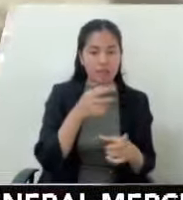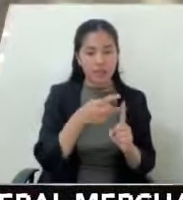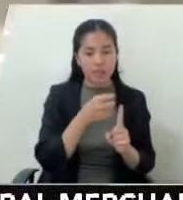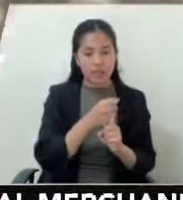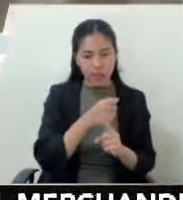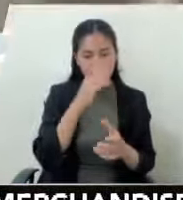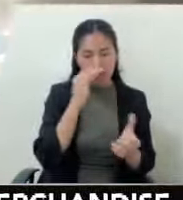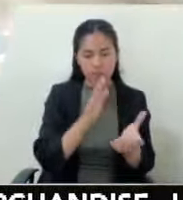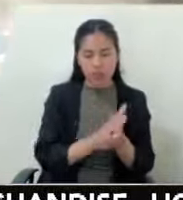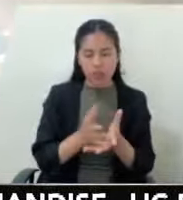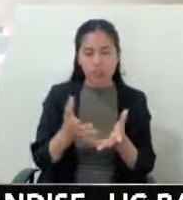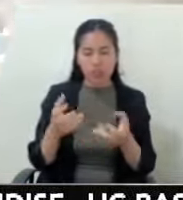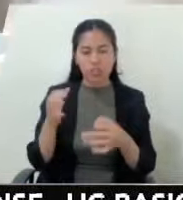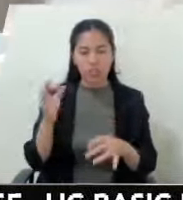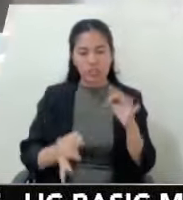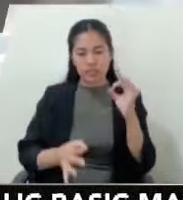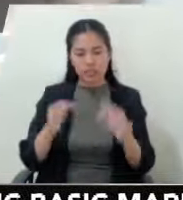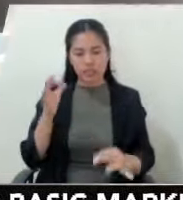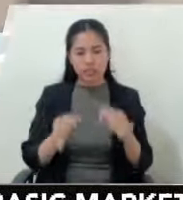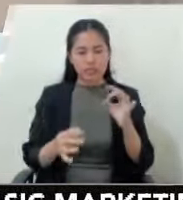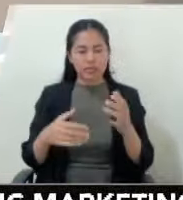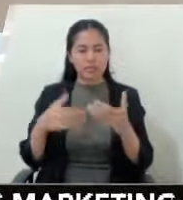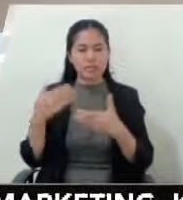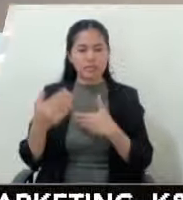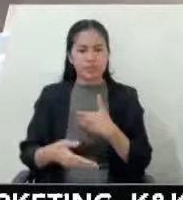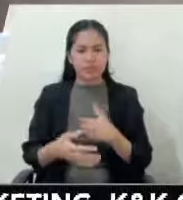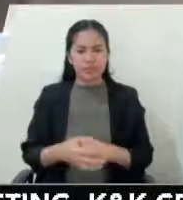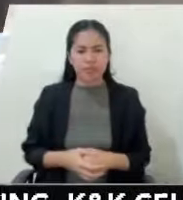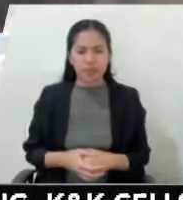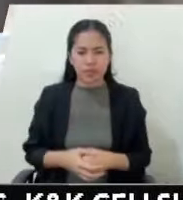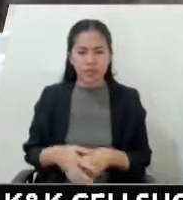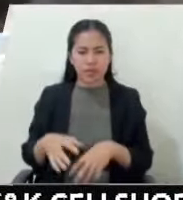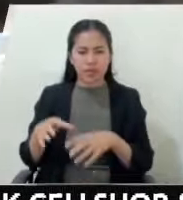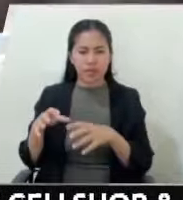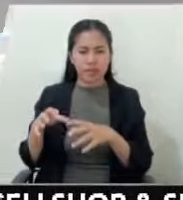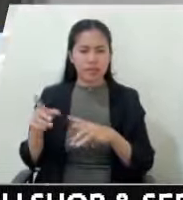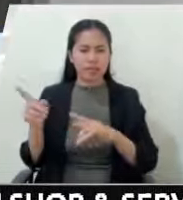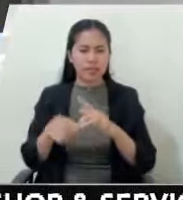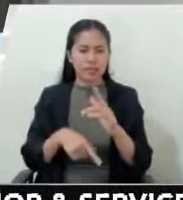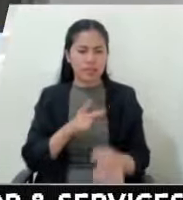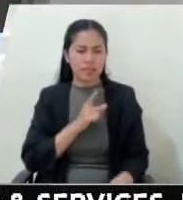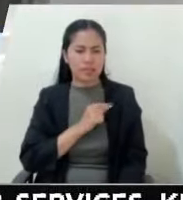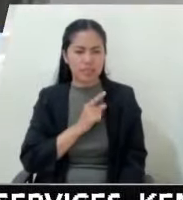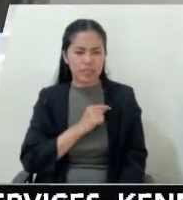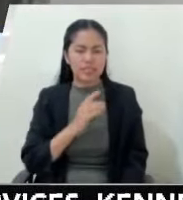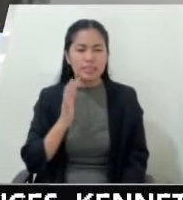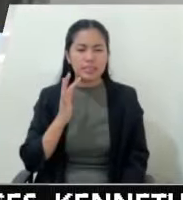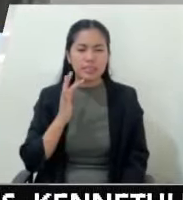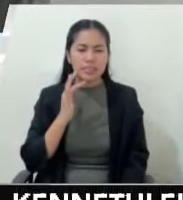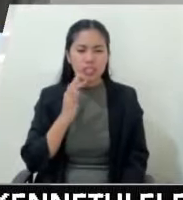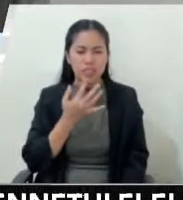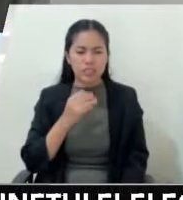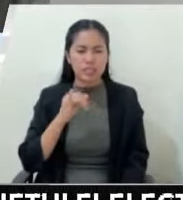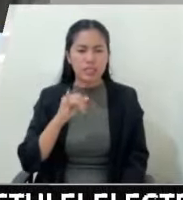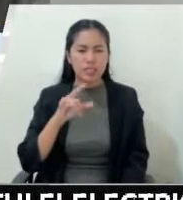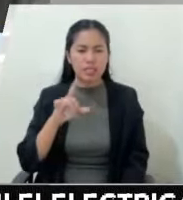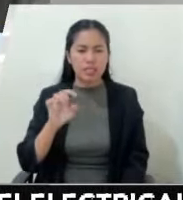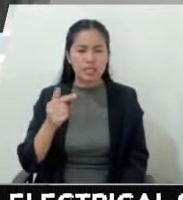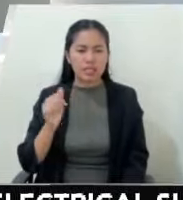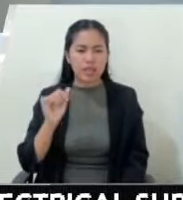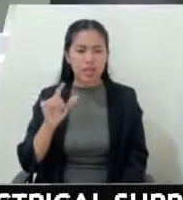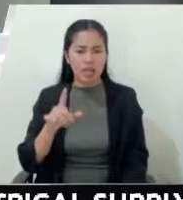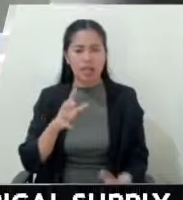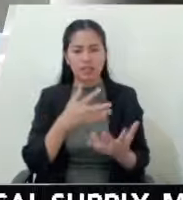Sumuko sa NBI si Ferdinand Guerrero na kabilang sa mga hinatulang guilty sa kasong serious illegal detention for ransom na isinampan ng aktor na si